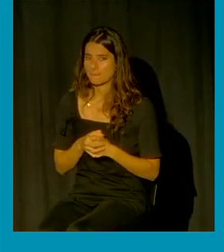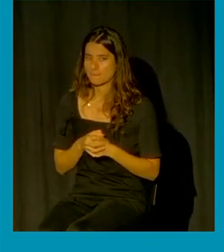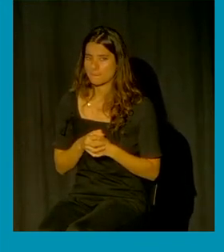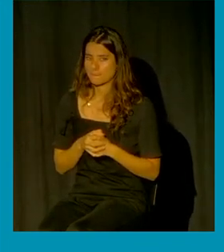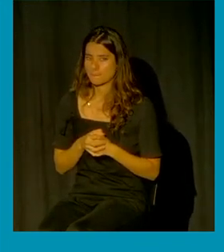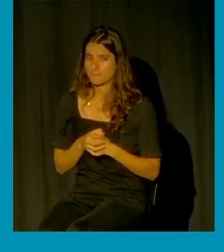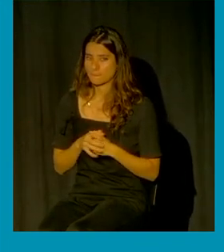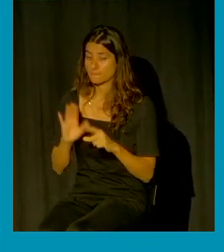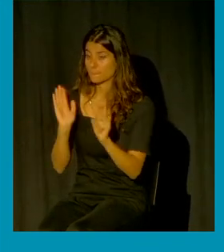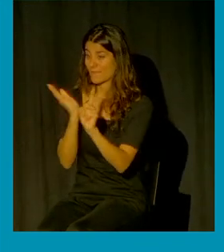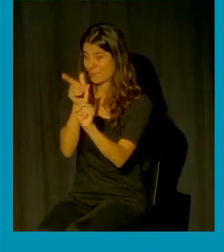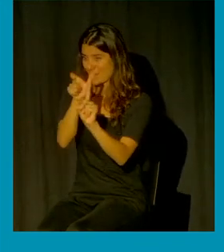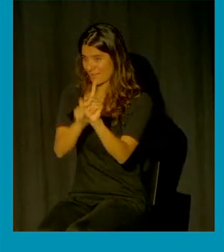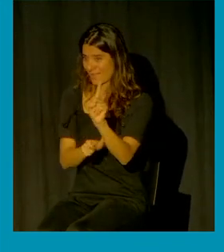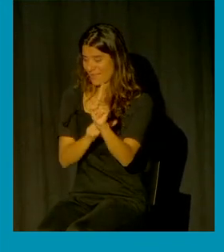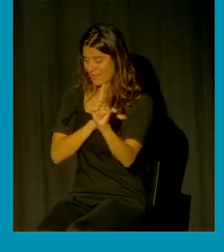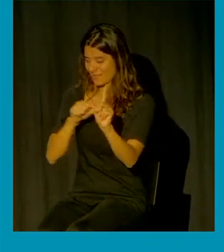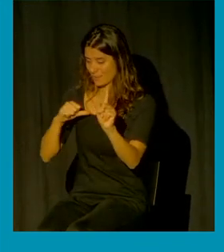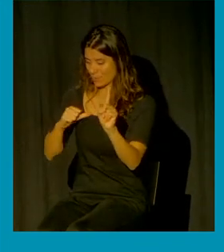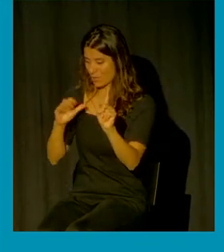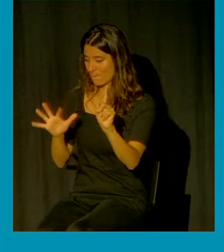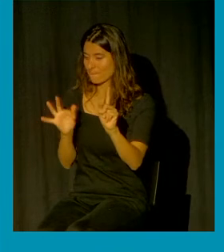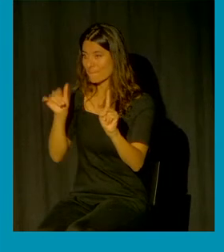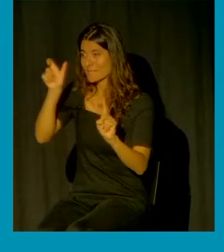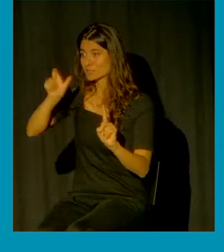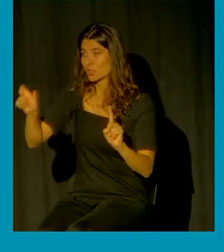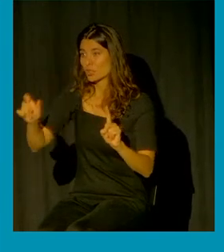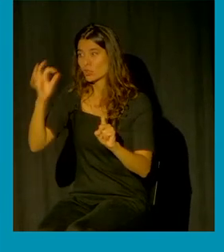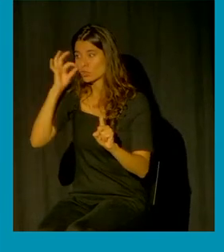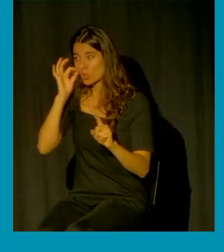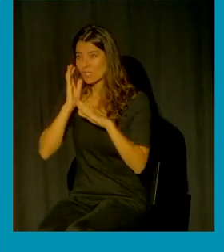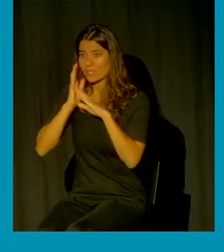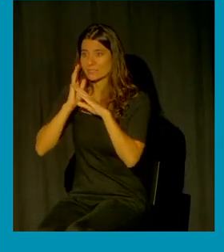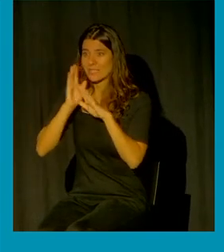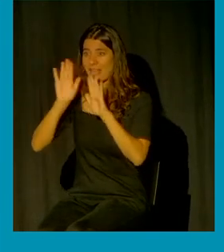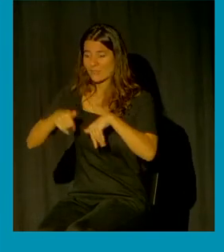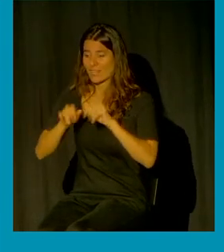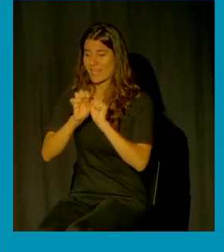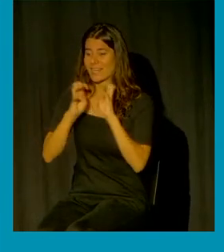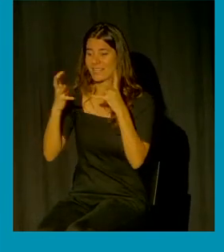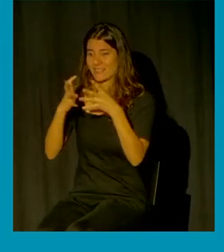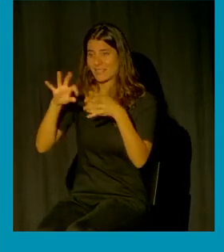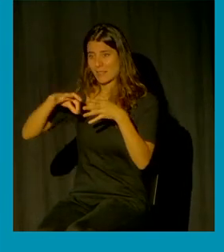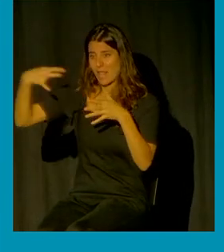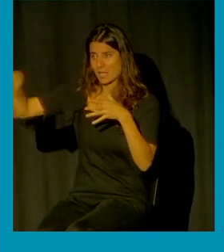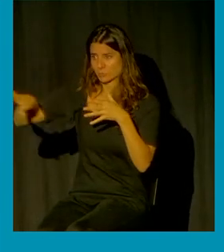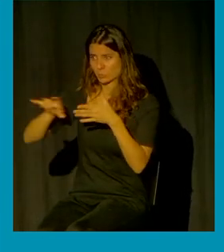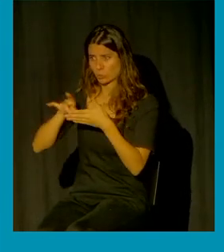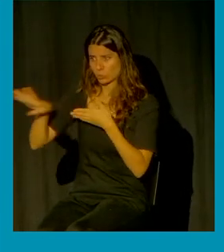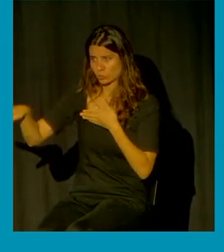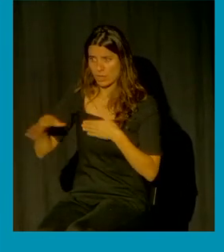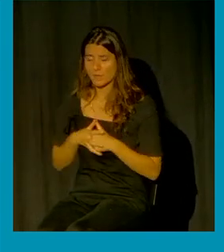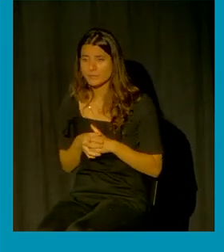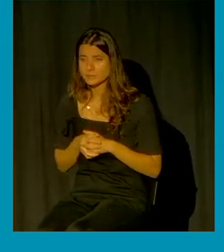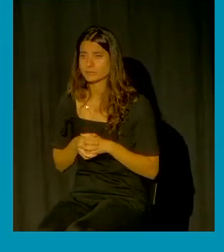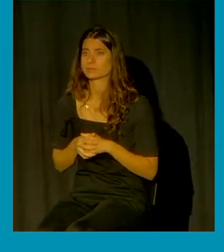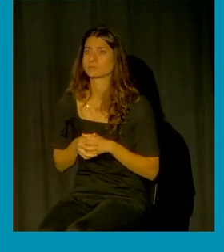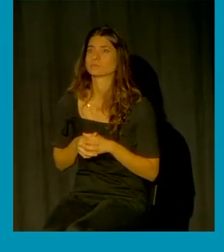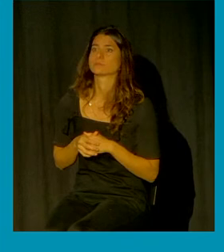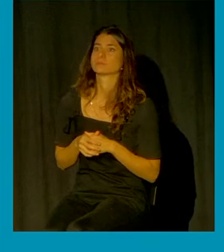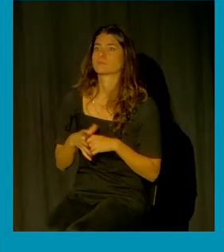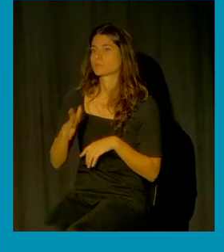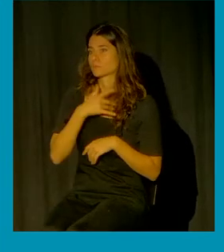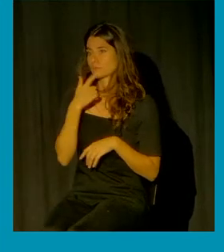impactes individuals com deia les dones acabem expulsades d'internet fixeu-vos que a banda de les violències diguem-ne